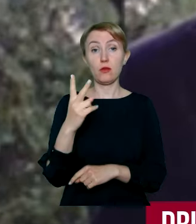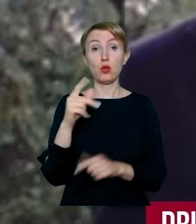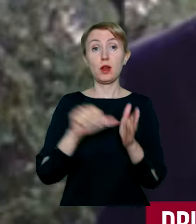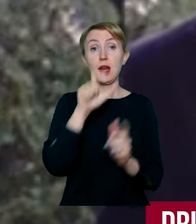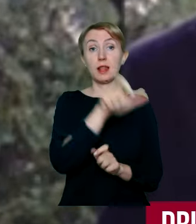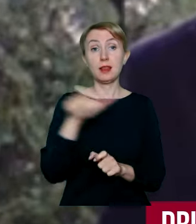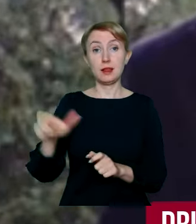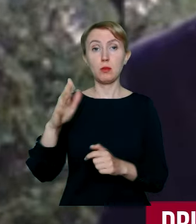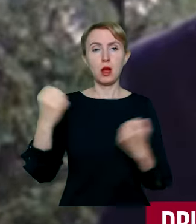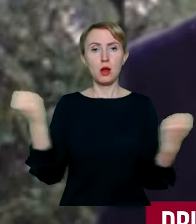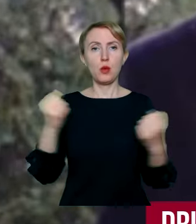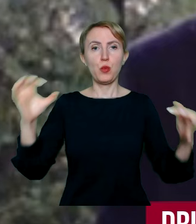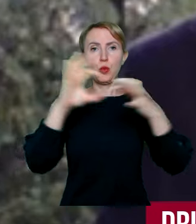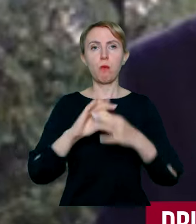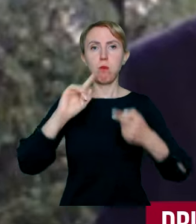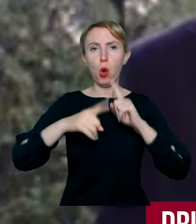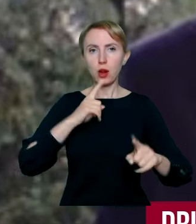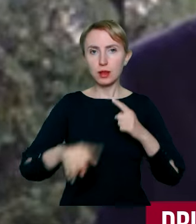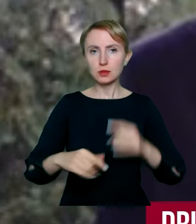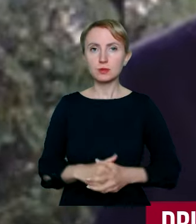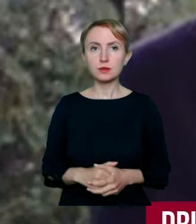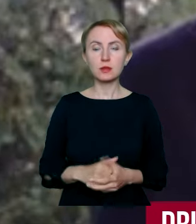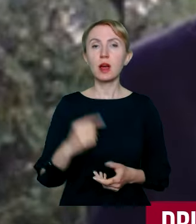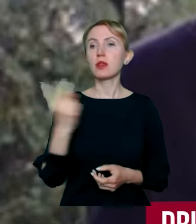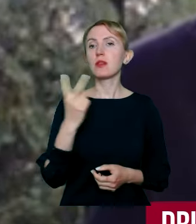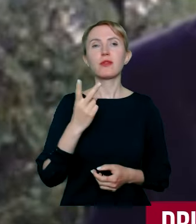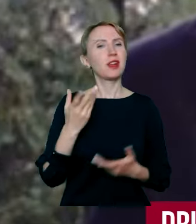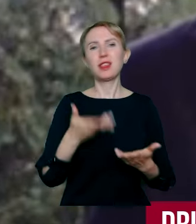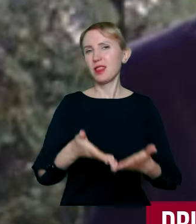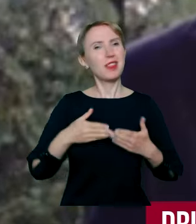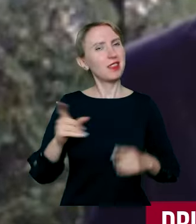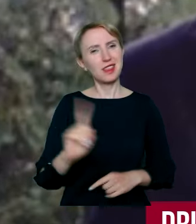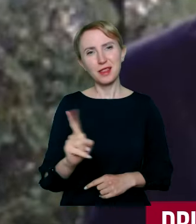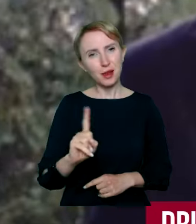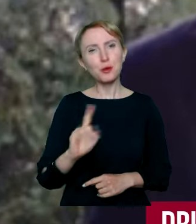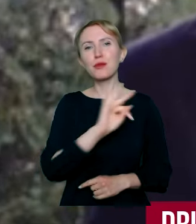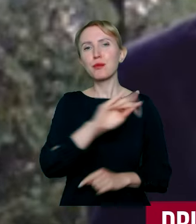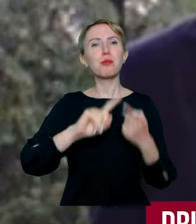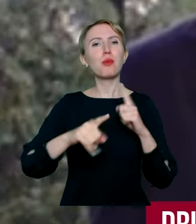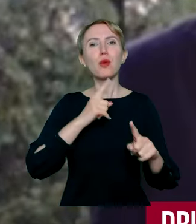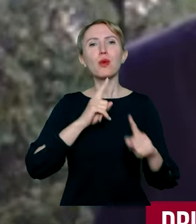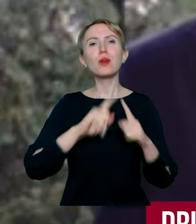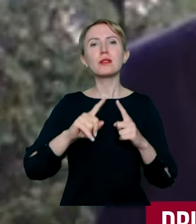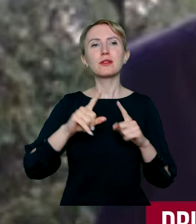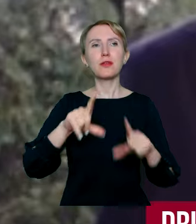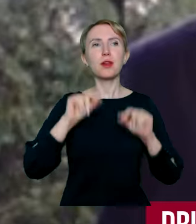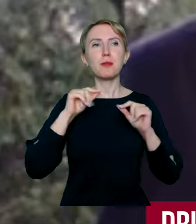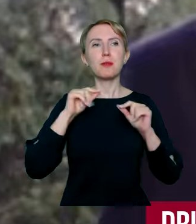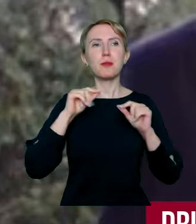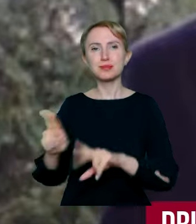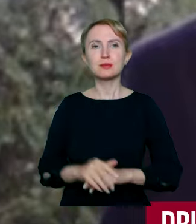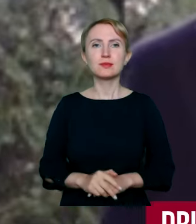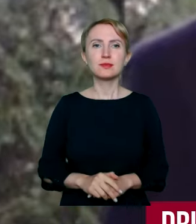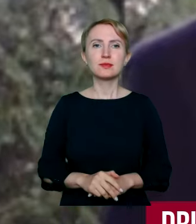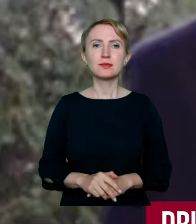silną konotację polityczną. Obaj nie maskują swoich politycznych wyborów. No miło usłyszeć,